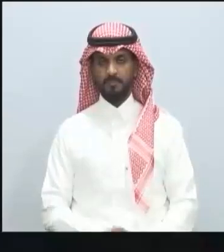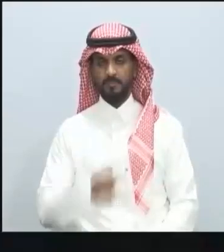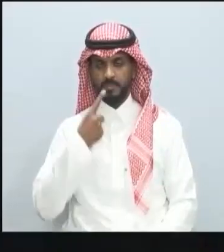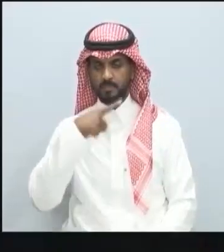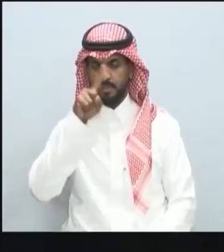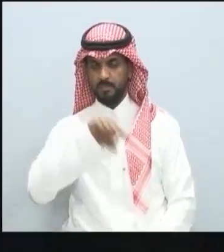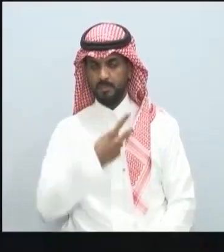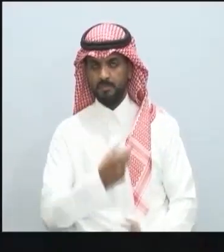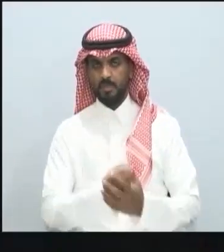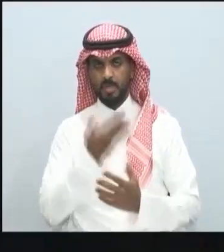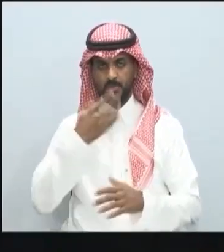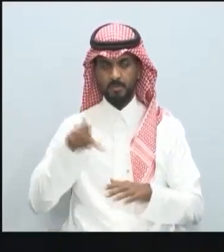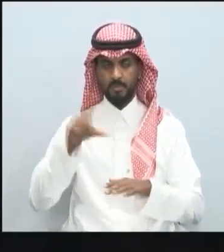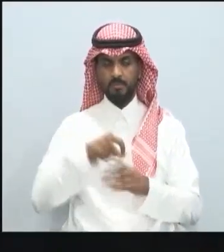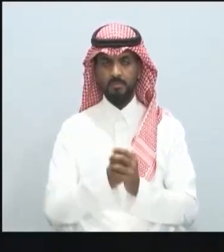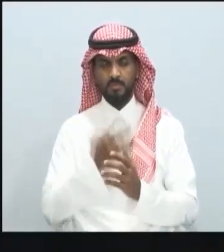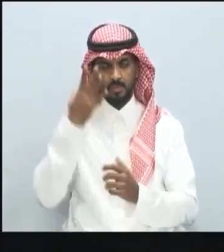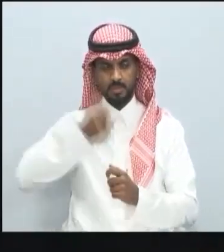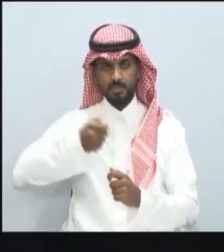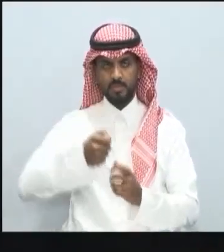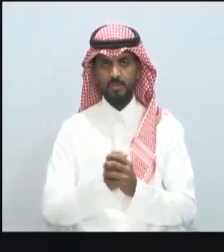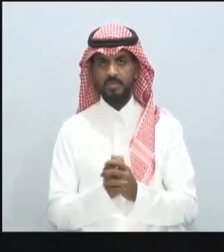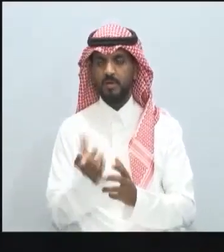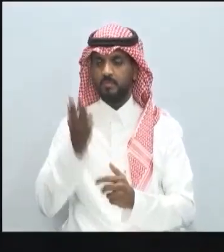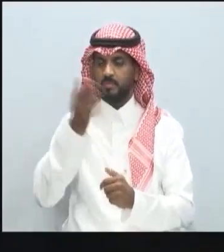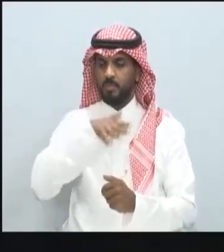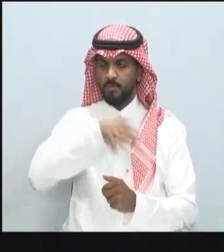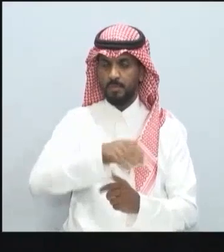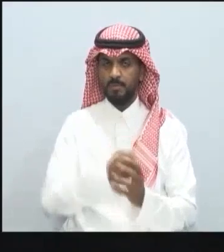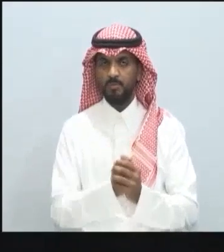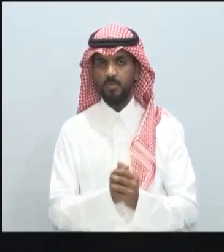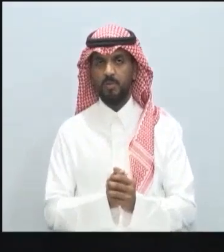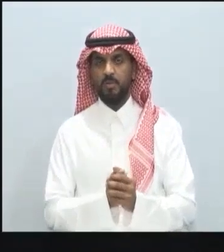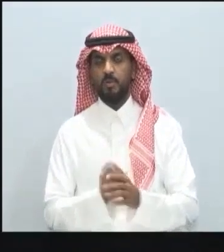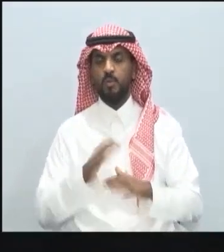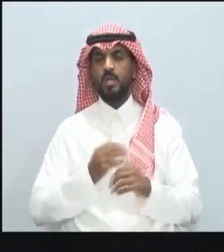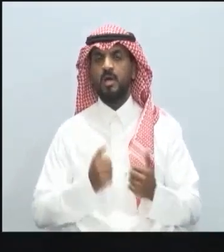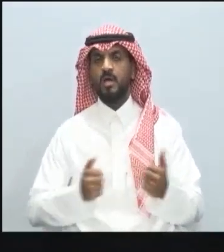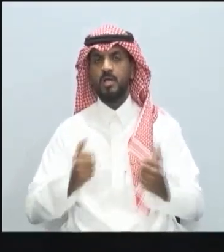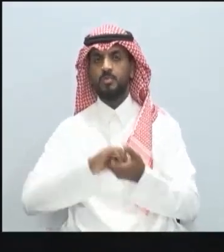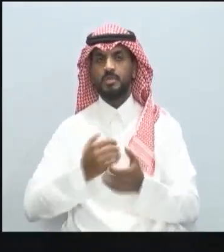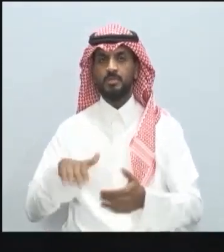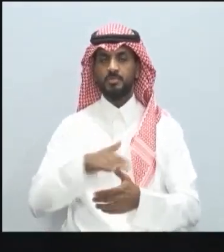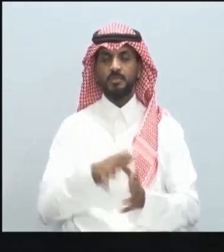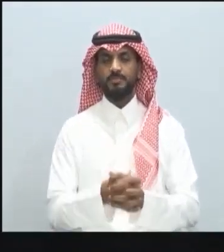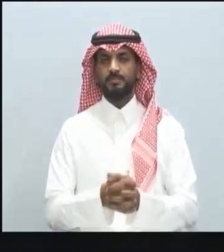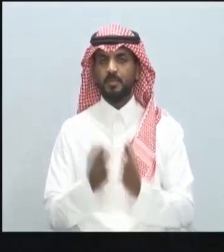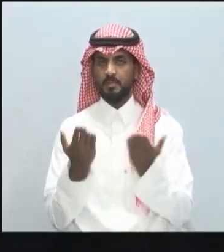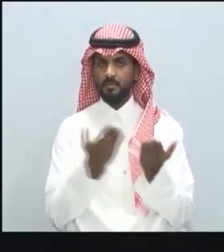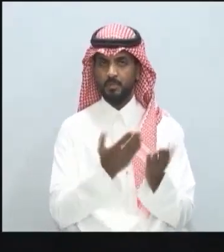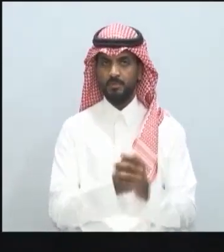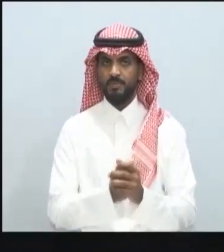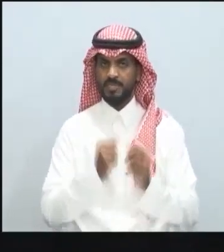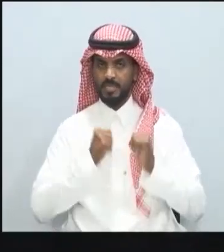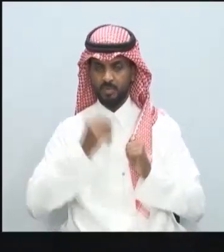بسم الله الرحمن الرحيم الحمد لله رب العالمين والصلاه والسلام على اشرف الانبياء والمرسلين نبينا محمد وعلى اله وصحبه اجمعين مرحبا بكم